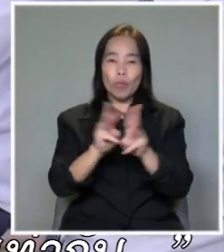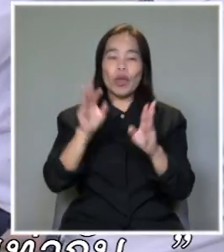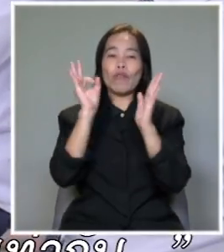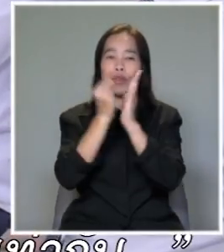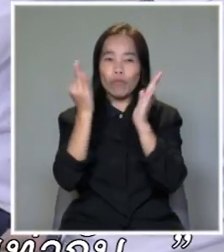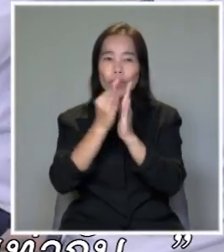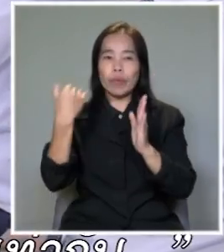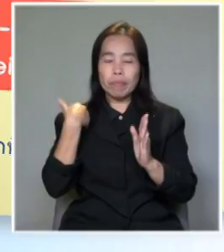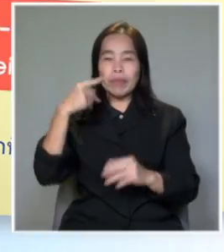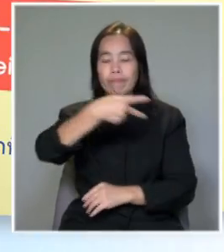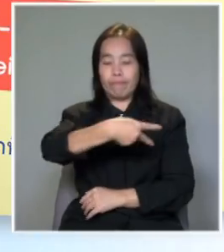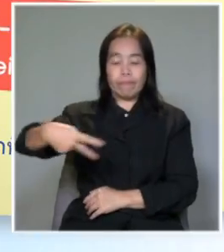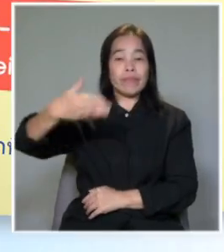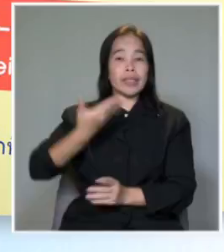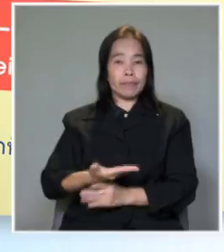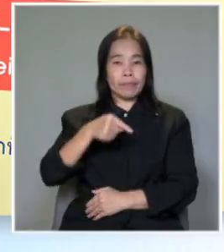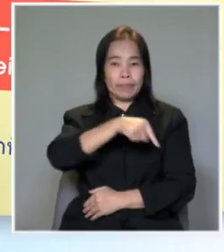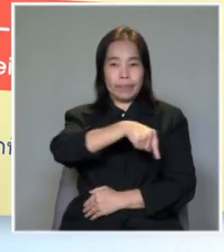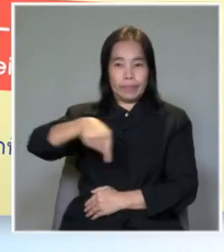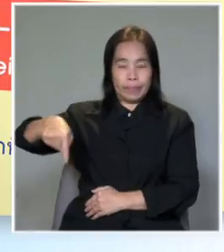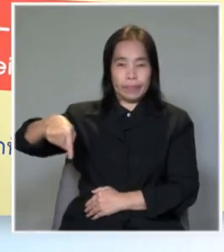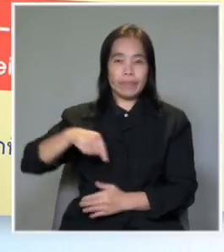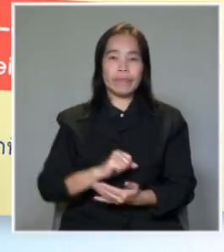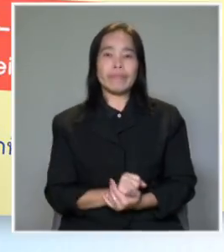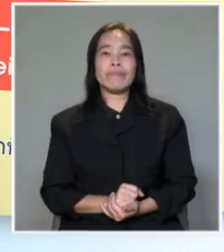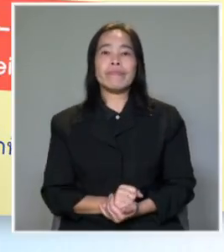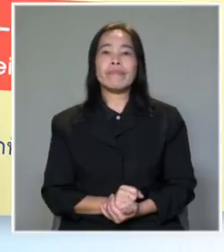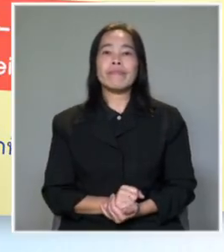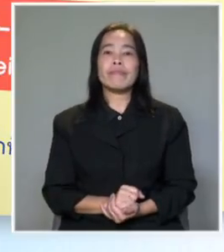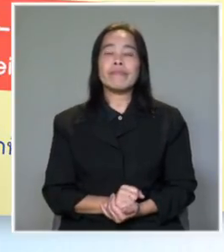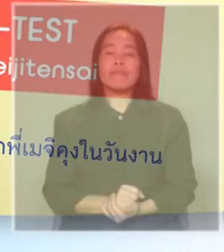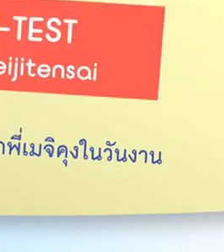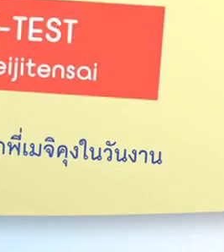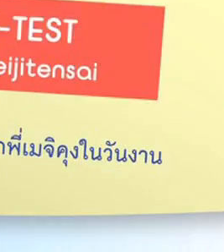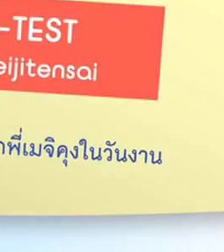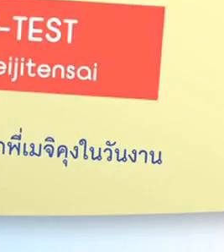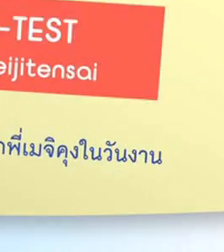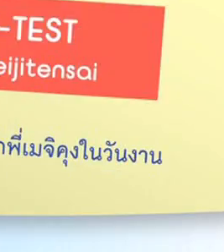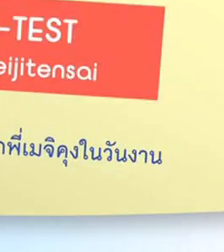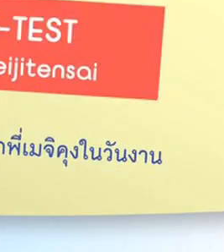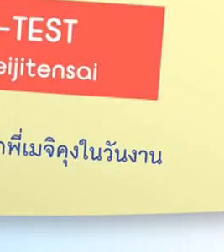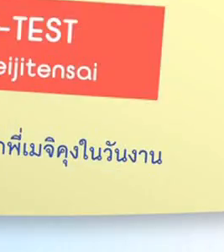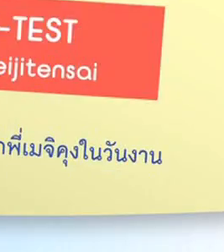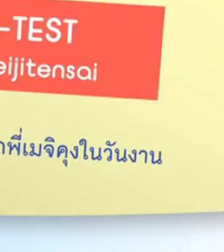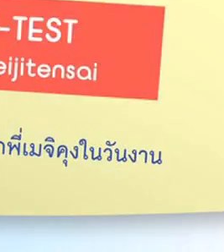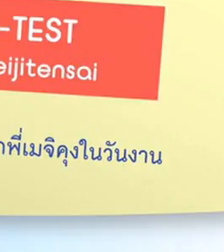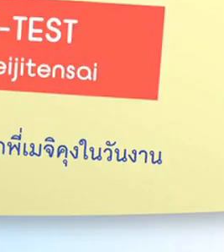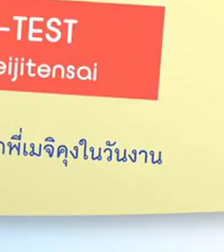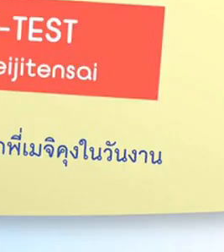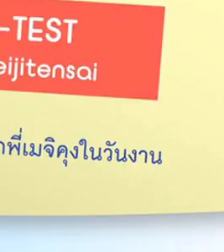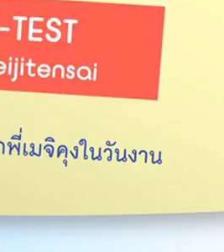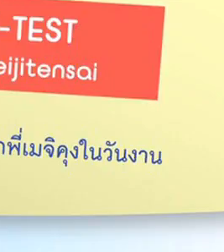ที่ขึ้นตามหน้าจอขนาดนี้ได้เลยครับ แน่นอน